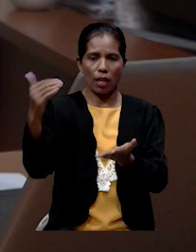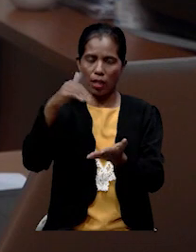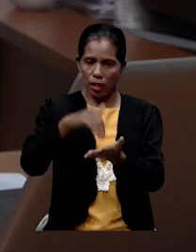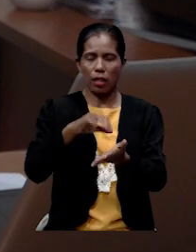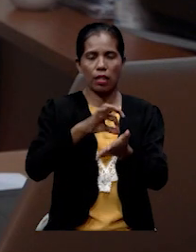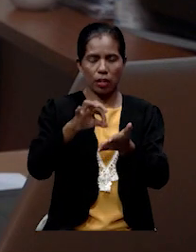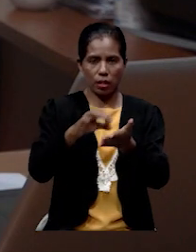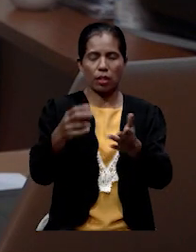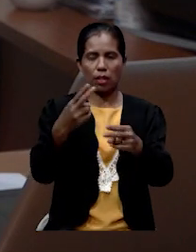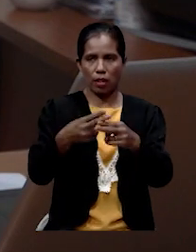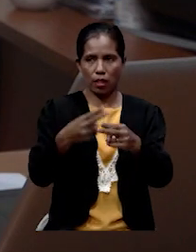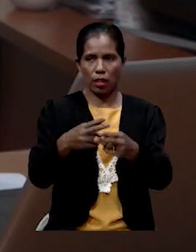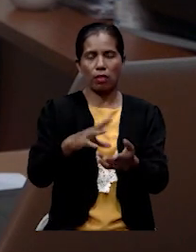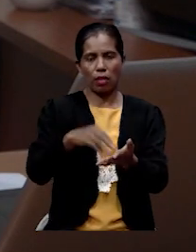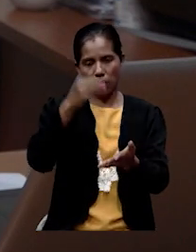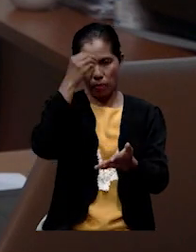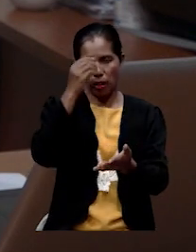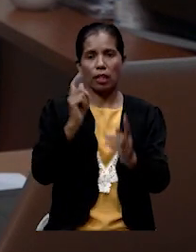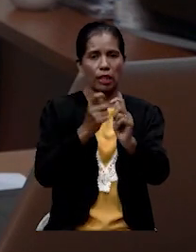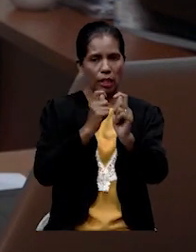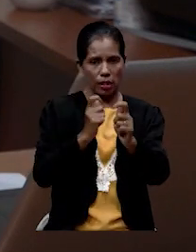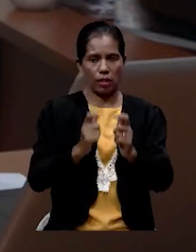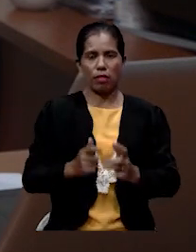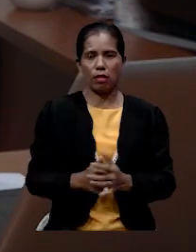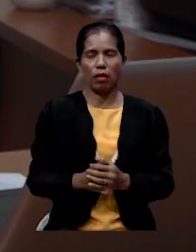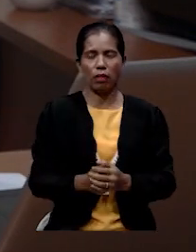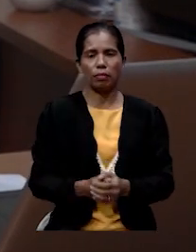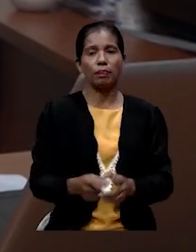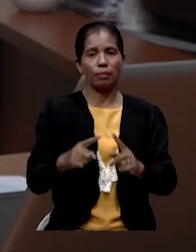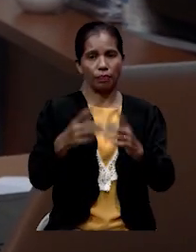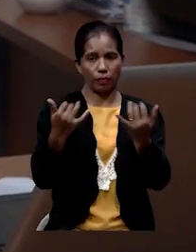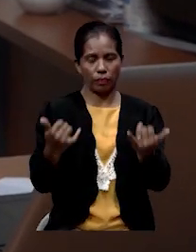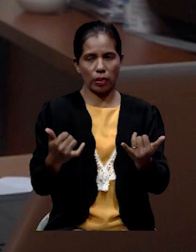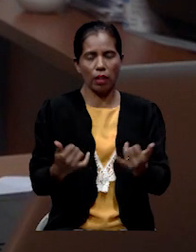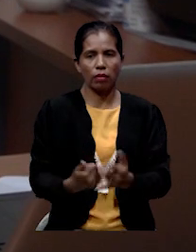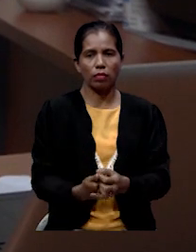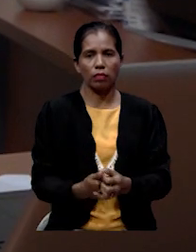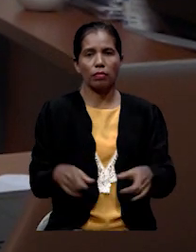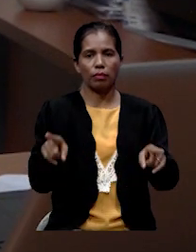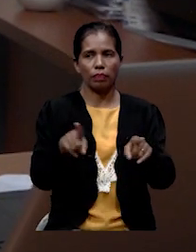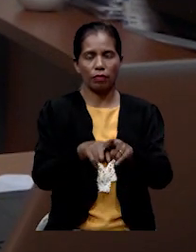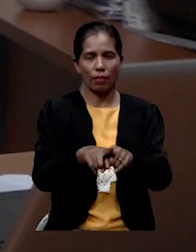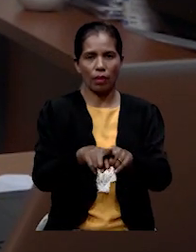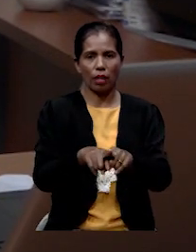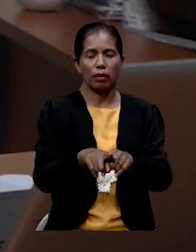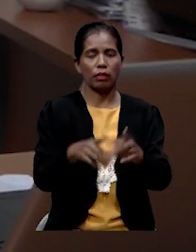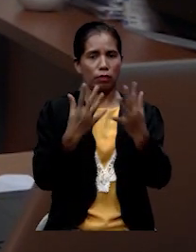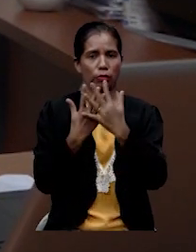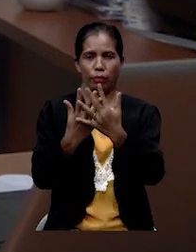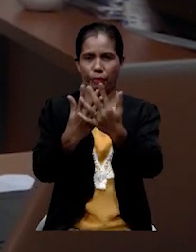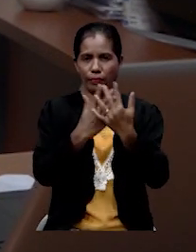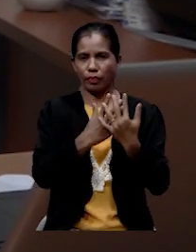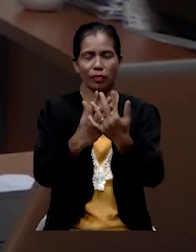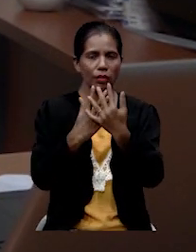para ser ni a parte del tuyo test ahí de nemaga o en site a dudu malo maka se ne después